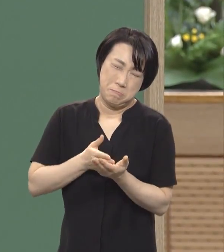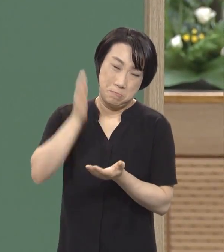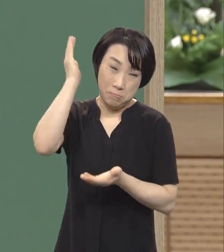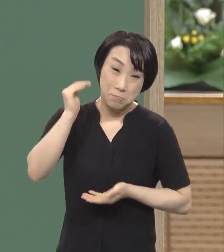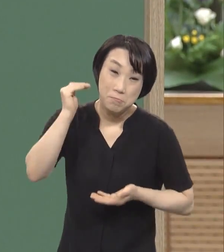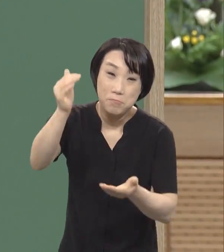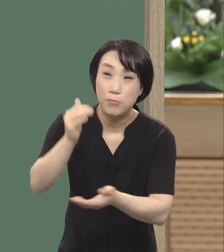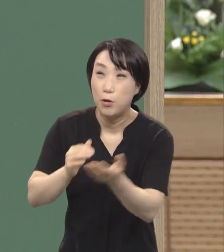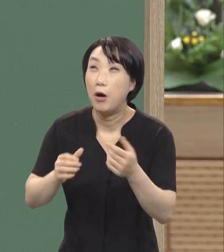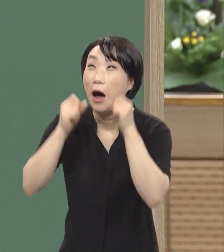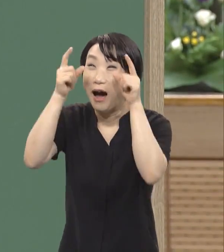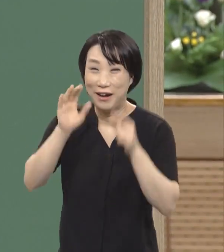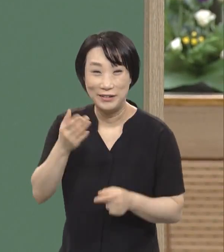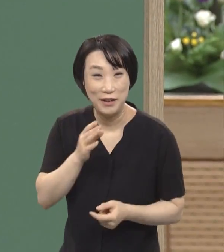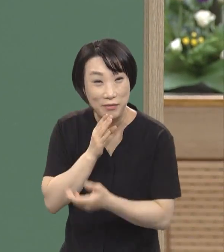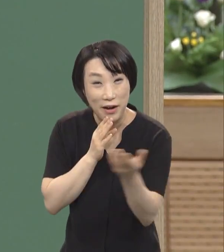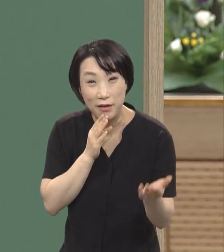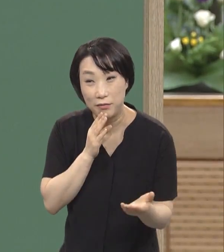왜 대답 안 해요?